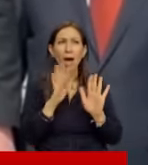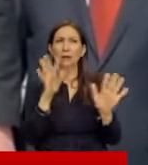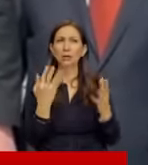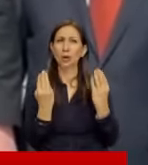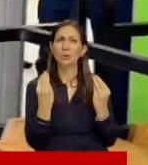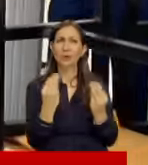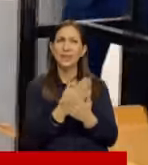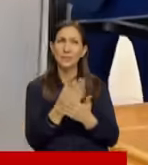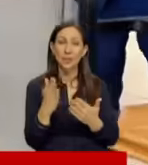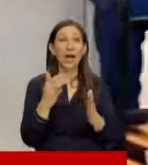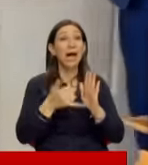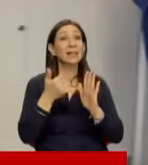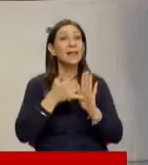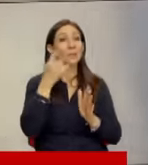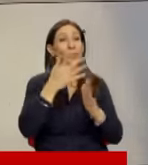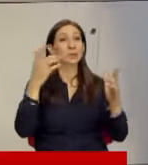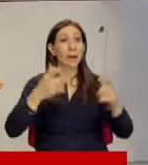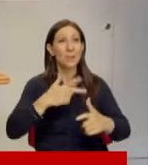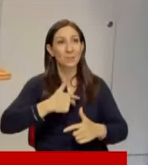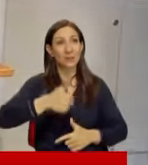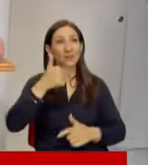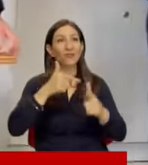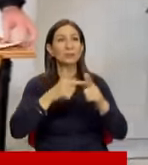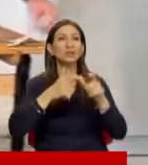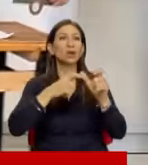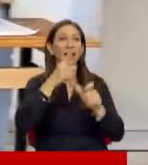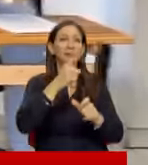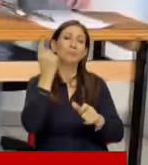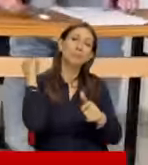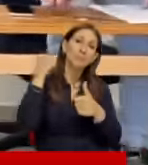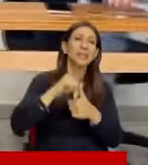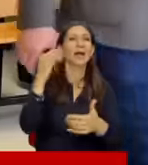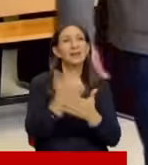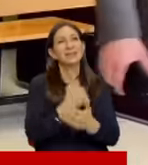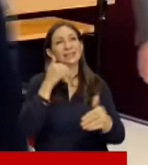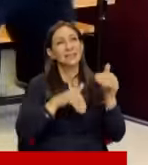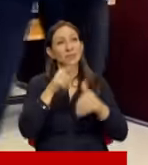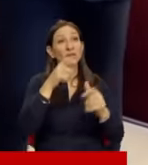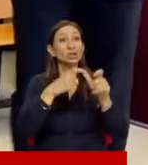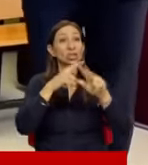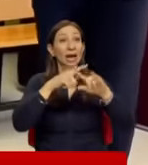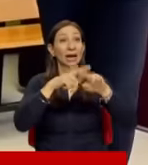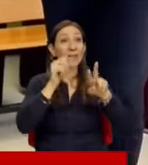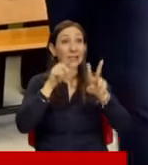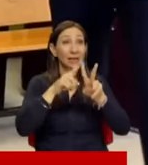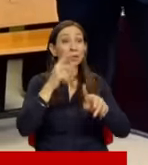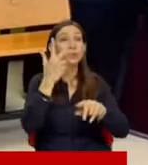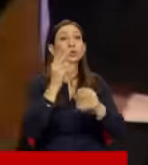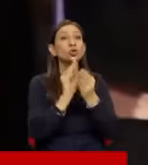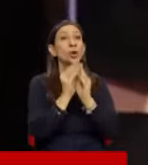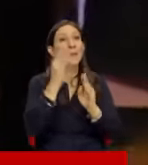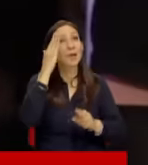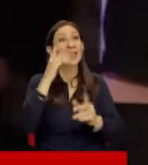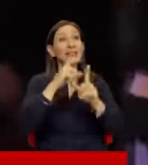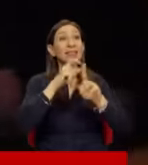çok güzel gidiyor. Gaziantep'te Büyükşehir Belediye Başkanı Fatma Şahin bir kez daha kazandı seçimleri. Şahin 3. dönemine merhaba dedi.